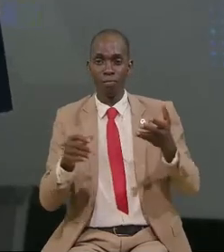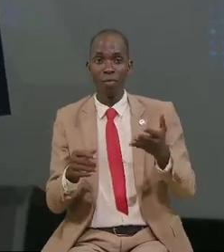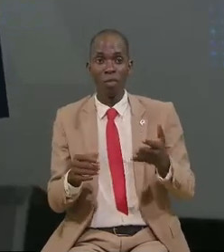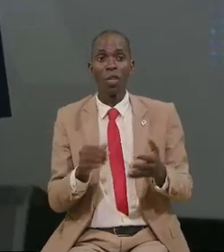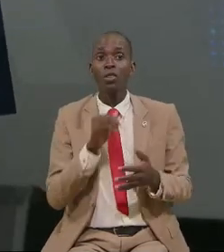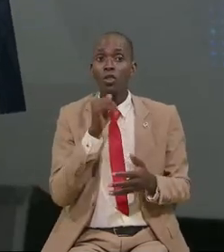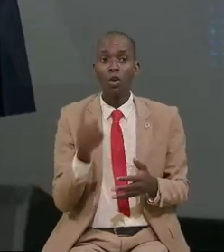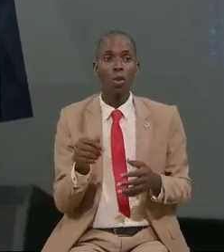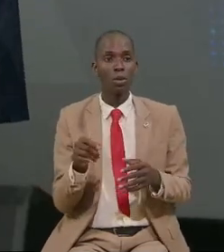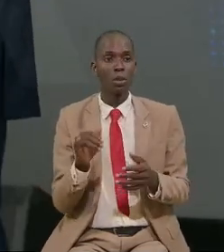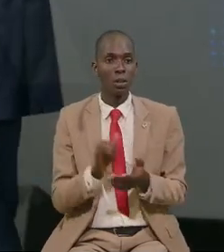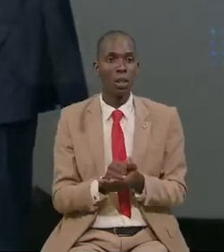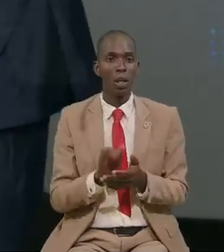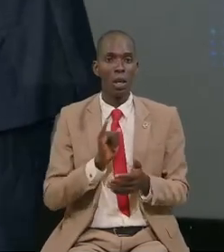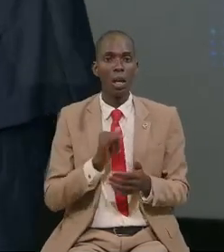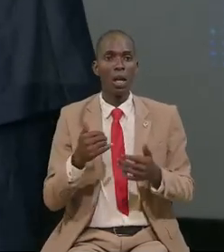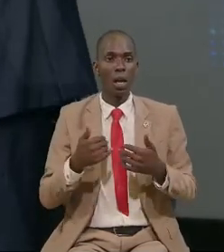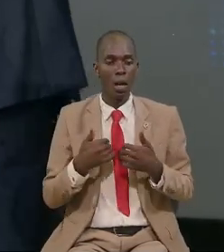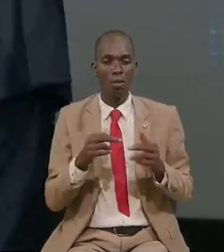Je n'ai pas déjà atteint.